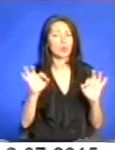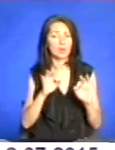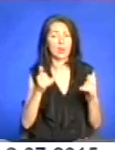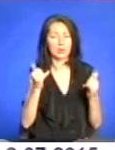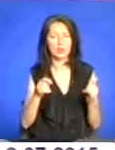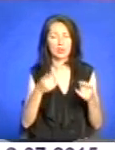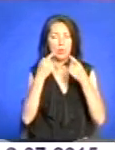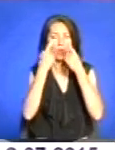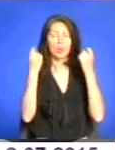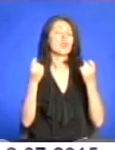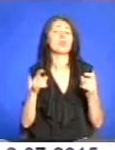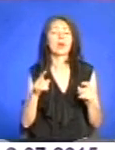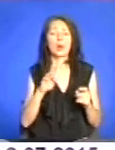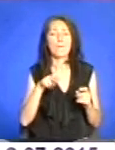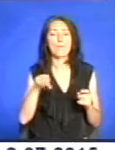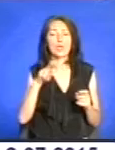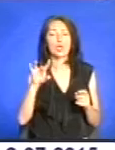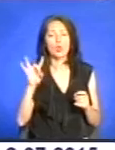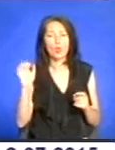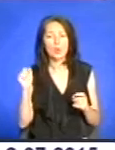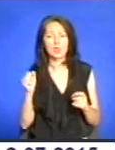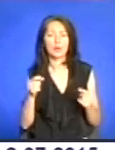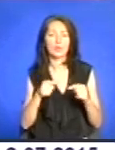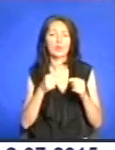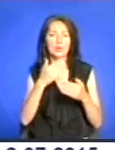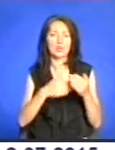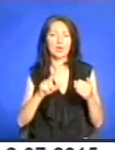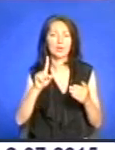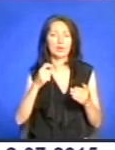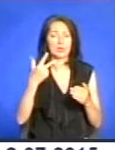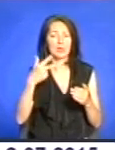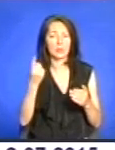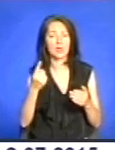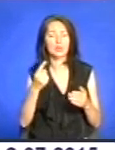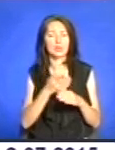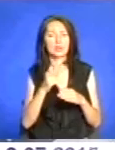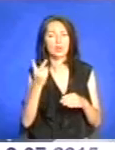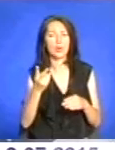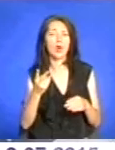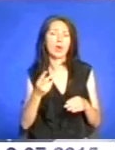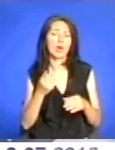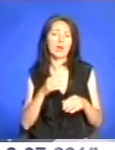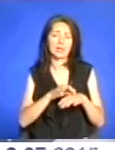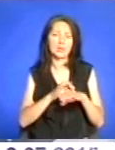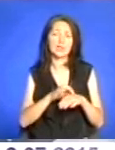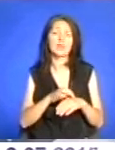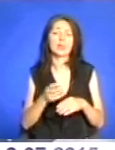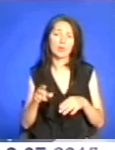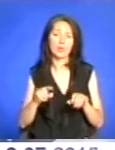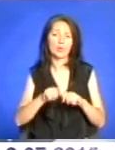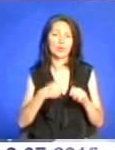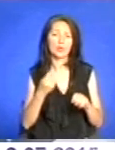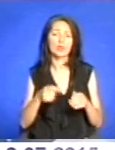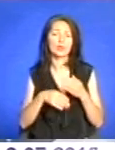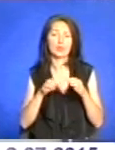йому оголошена підозра відповідно до статті 121 частина 2 – умисне тяжке тілесне ушкодження, що спричинило смерть. Та